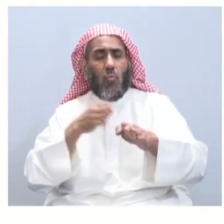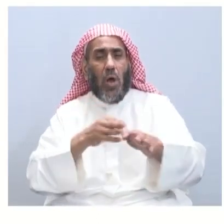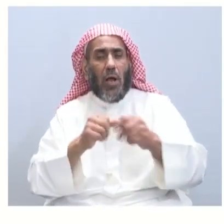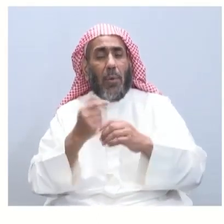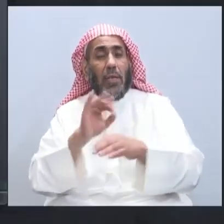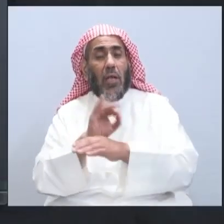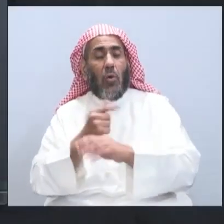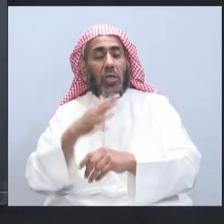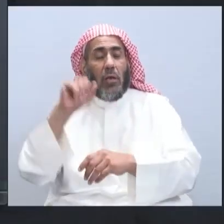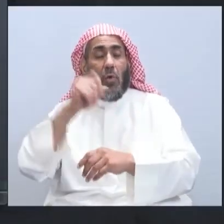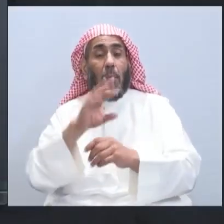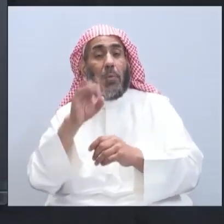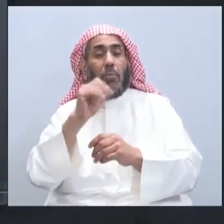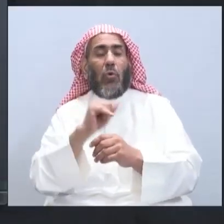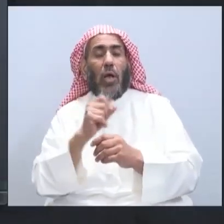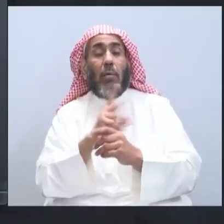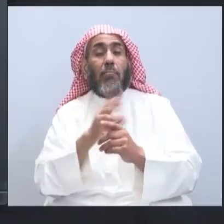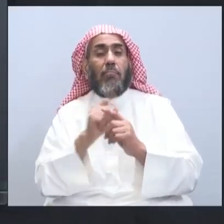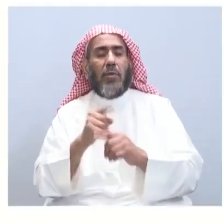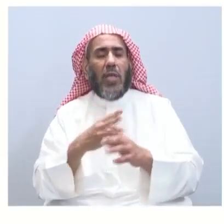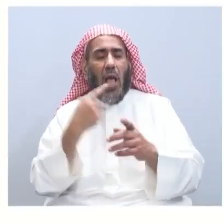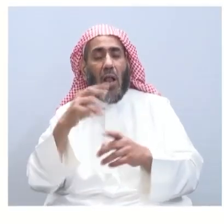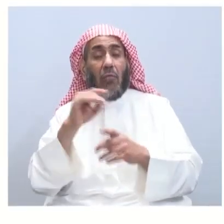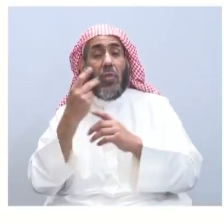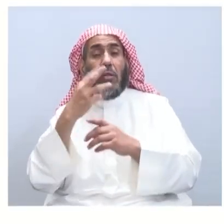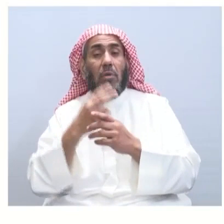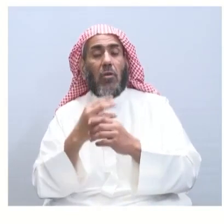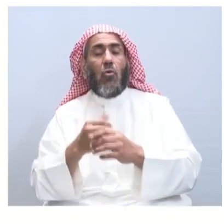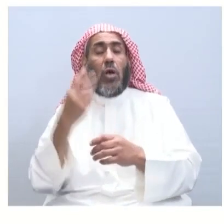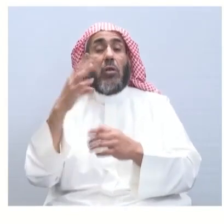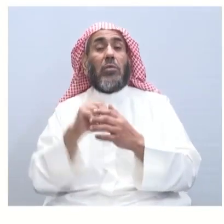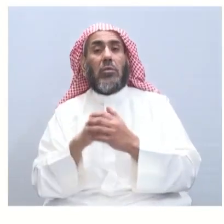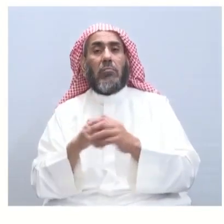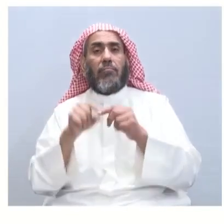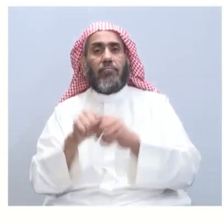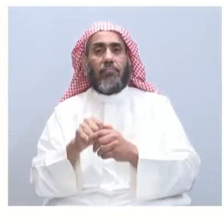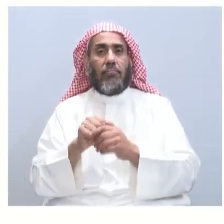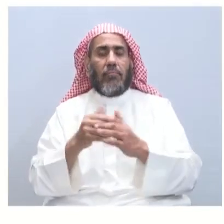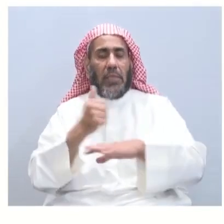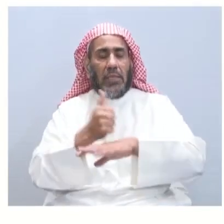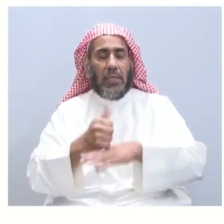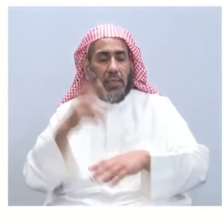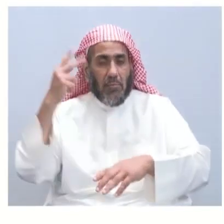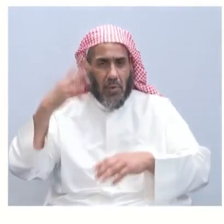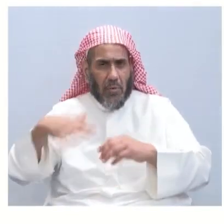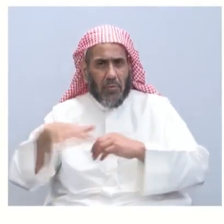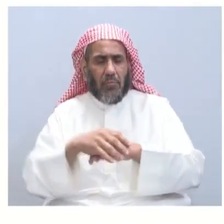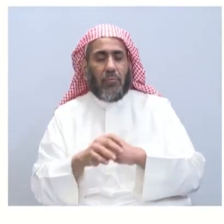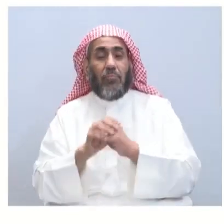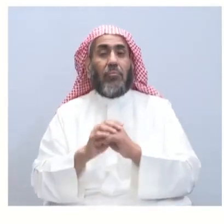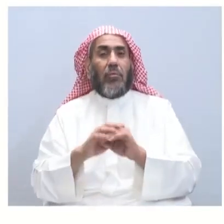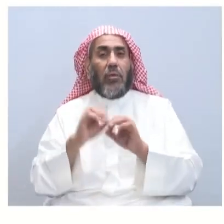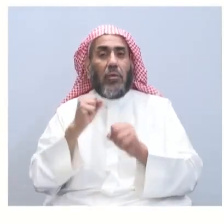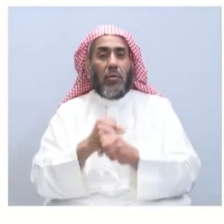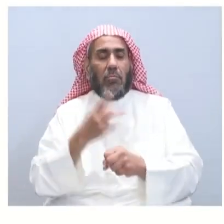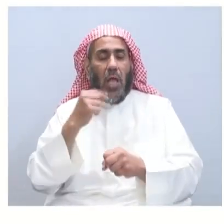للدعوه الشيخ محمد بن عبد الوهاب الى 1351 هجريه وهذه تاسيس المملكه 1351